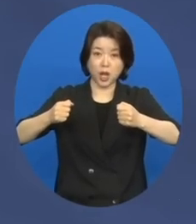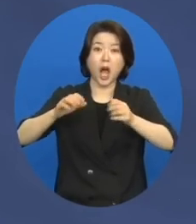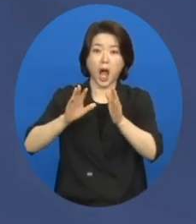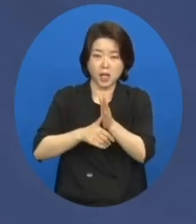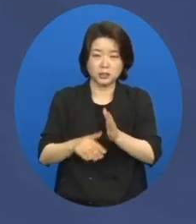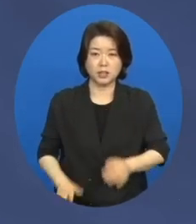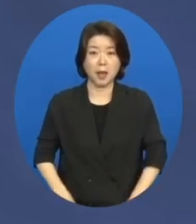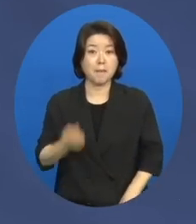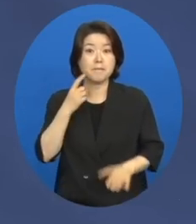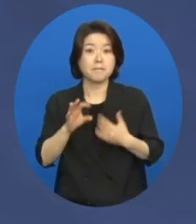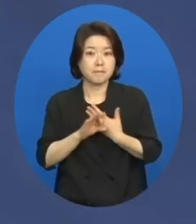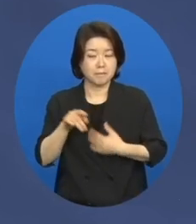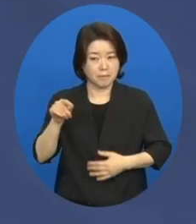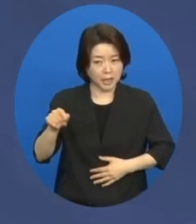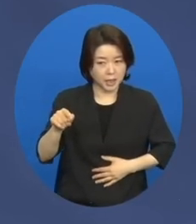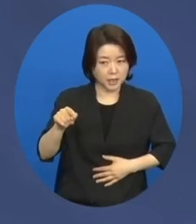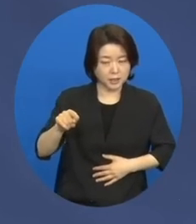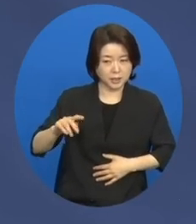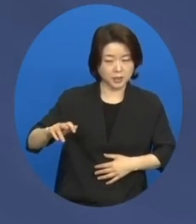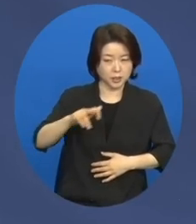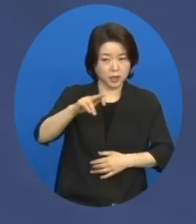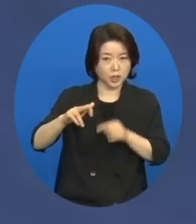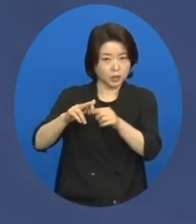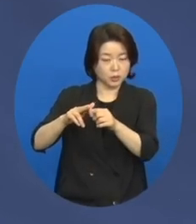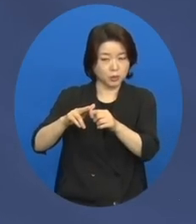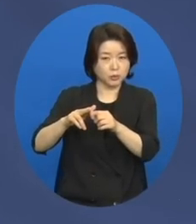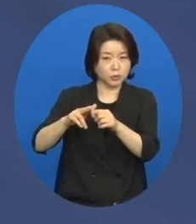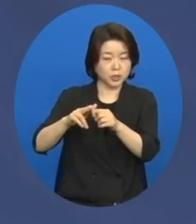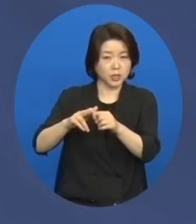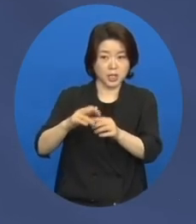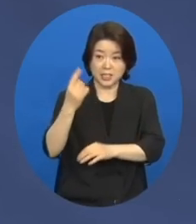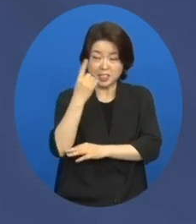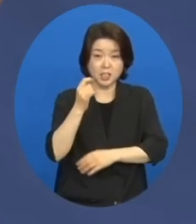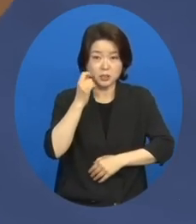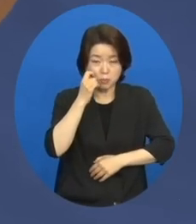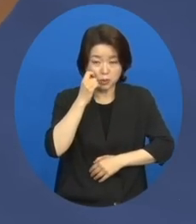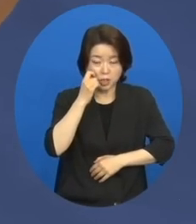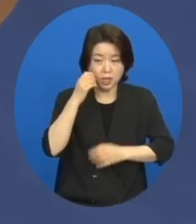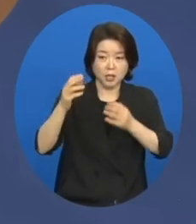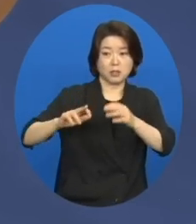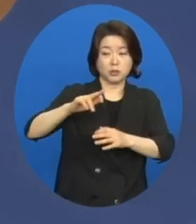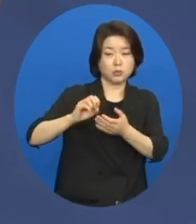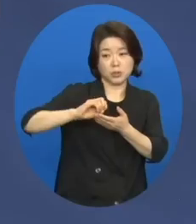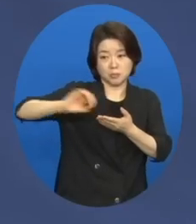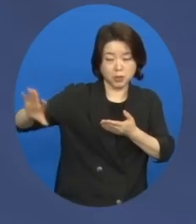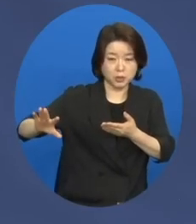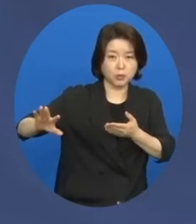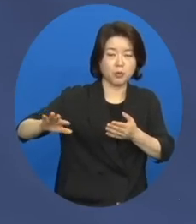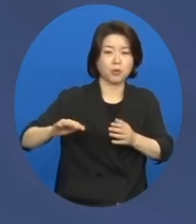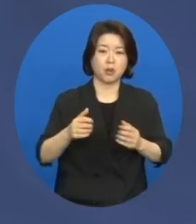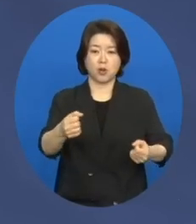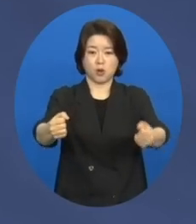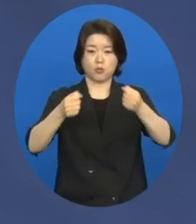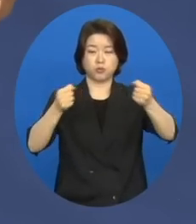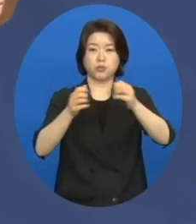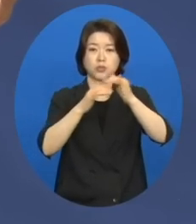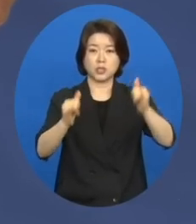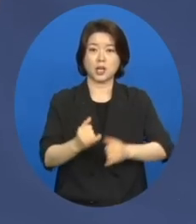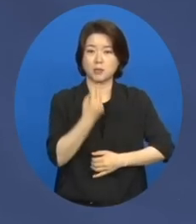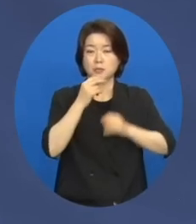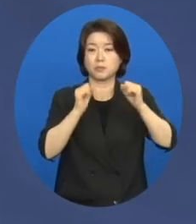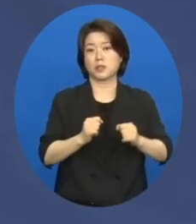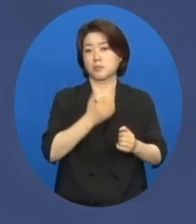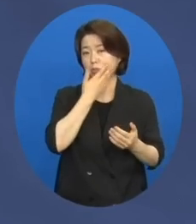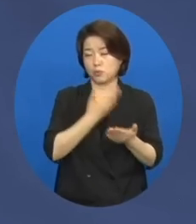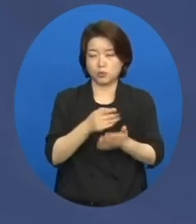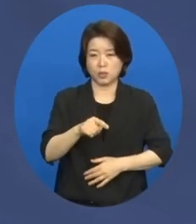그 전투기를 못 지킬 상황이면 전투기는 버려도 파일럿은 살아야 돼요. 그만큼 수백억의